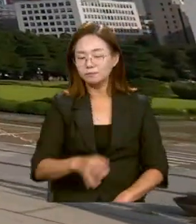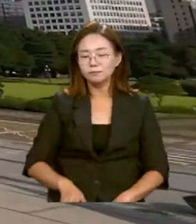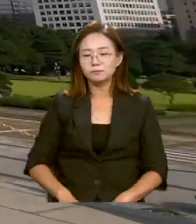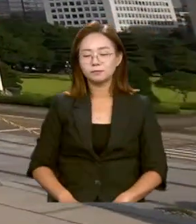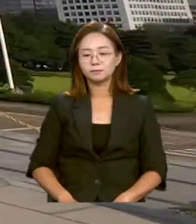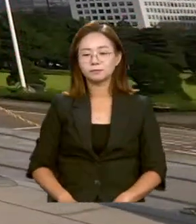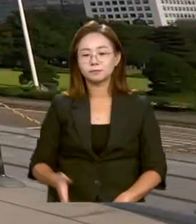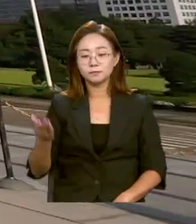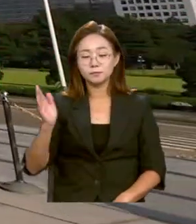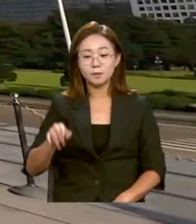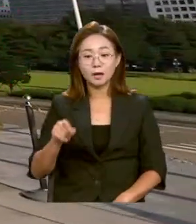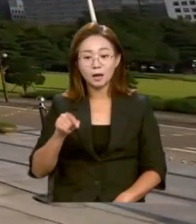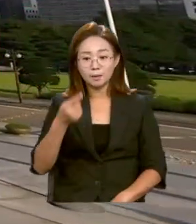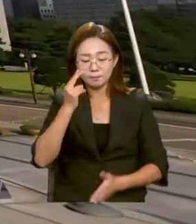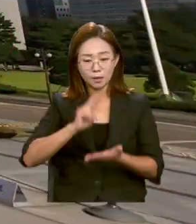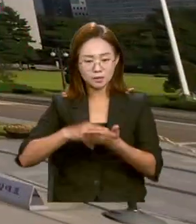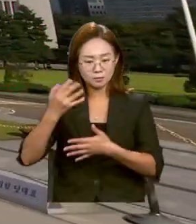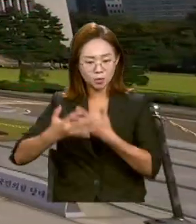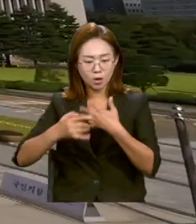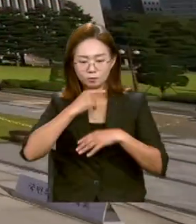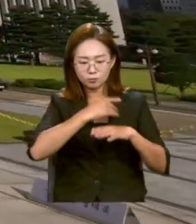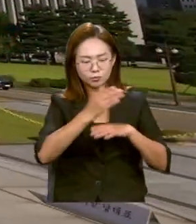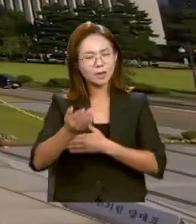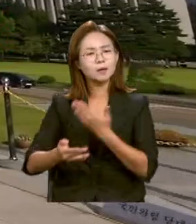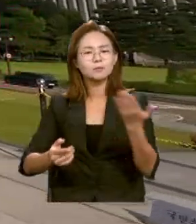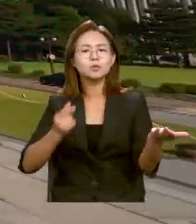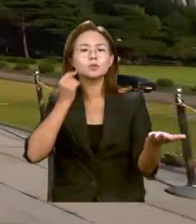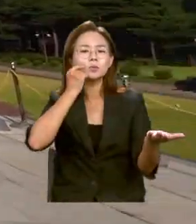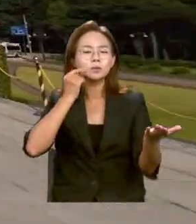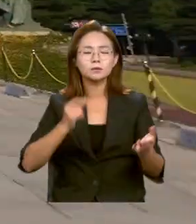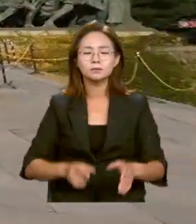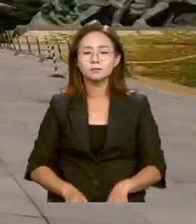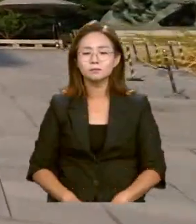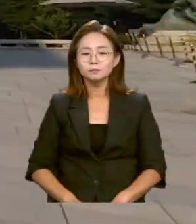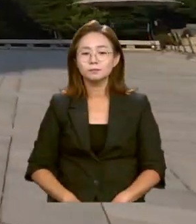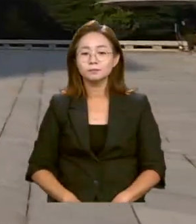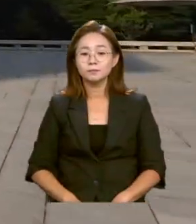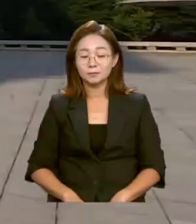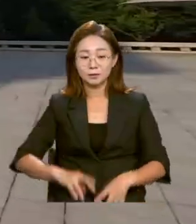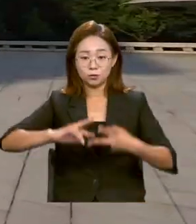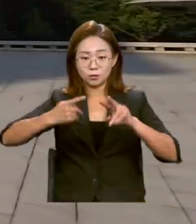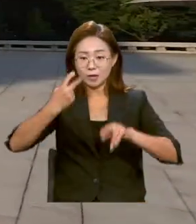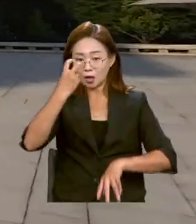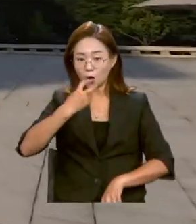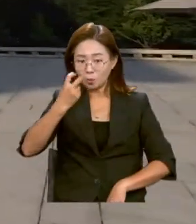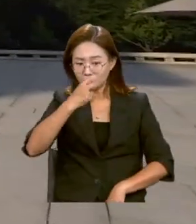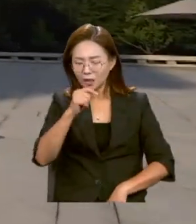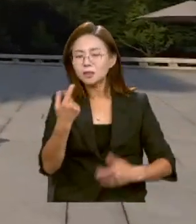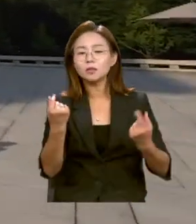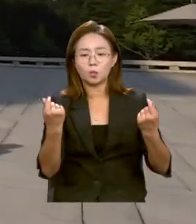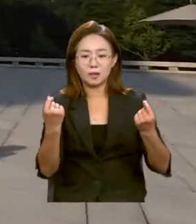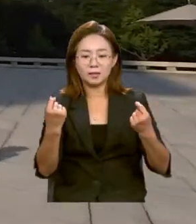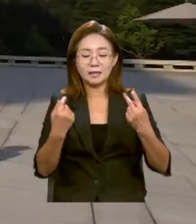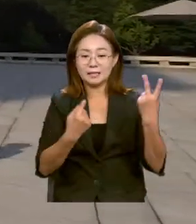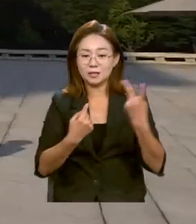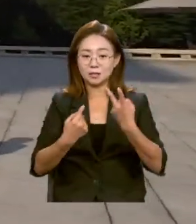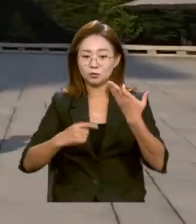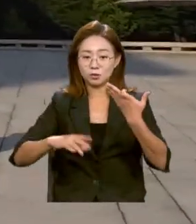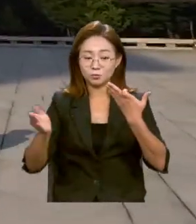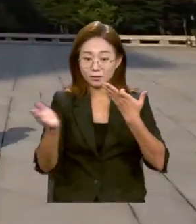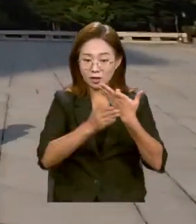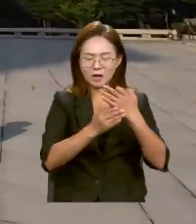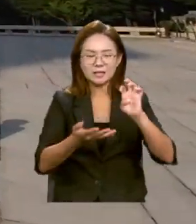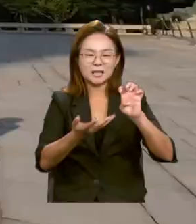찍어왔습니다이 영상 편지는 정작 북한에 보내지 못하고 있습니다 유전자 검사도 마찬가지입니다 2019년부터